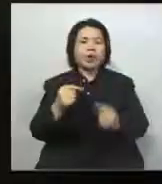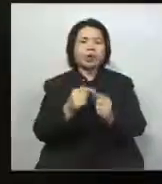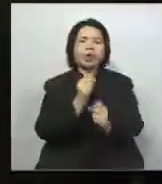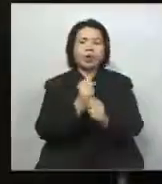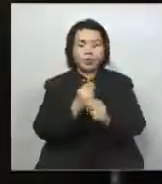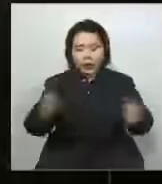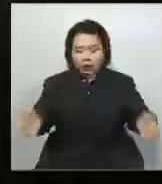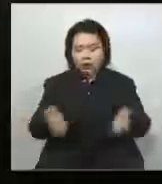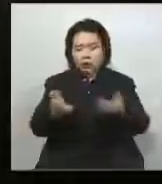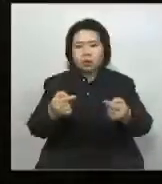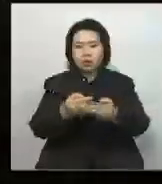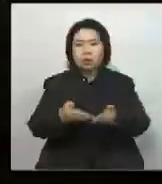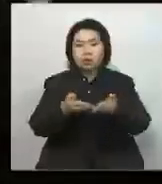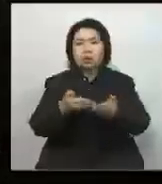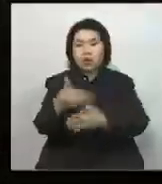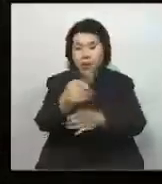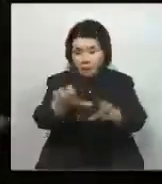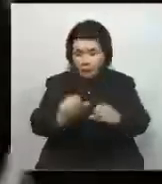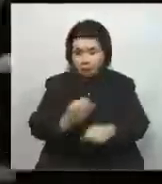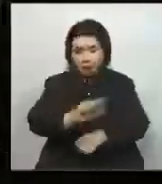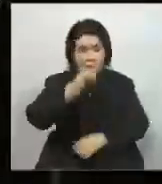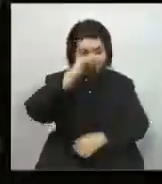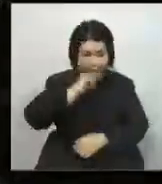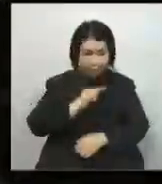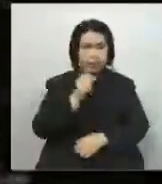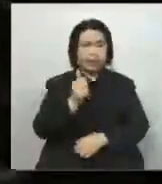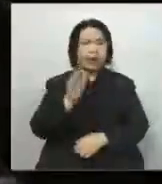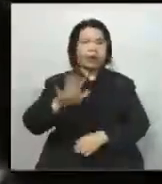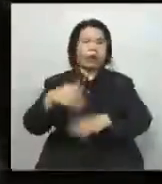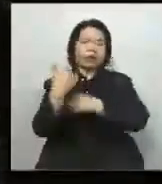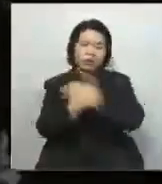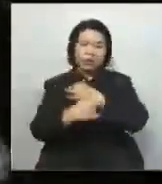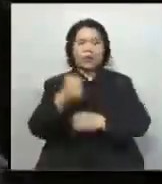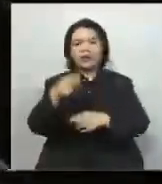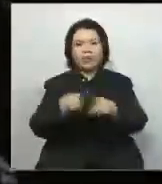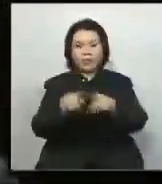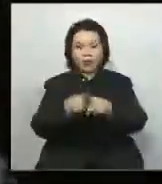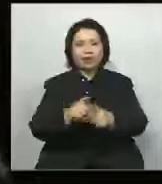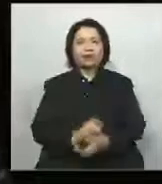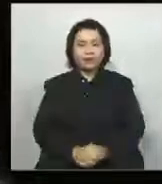การประมงอย่างยั่งยืนทั้งในระดับประเทศและระดับภูมิภาค